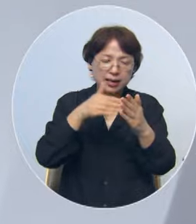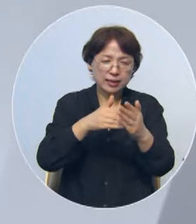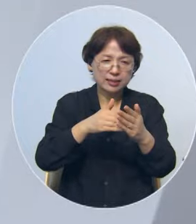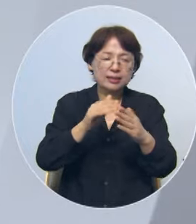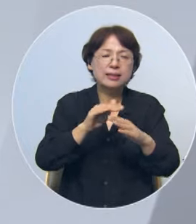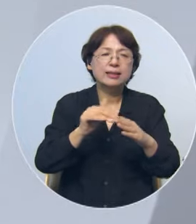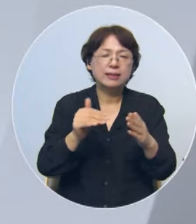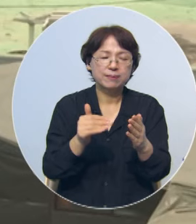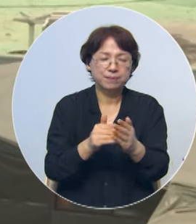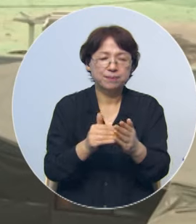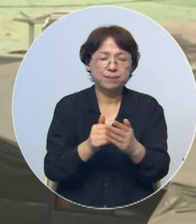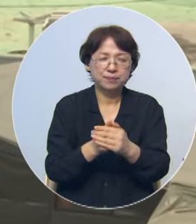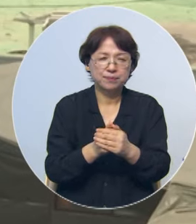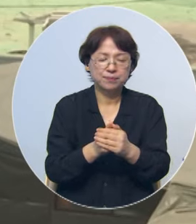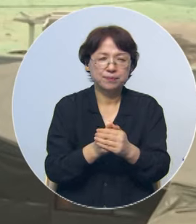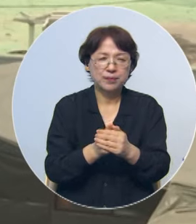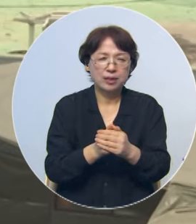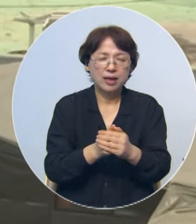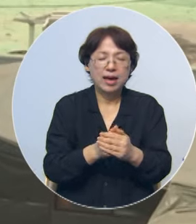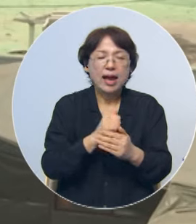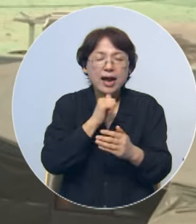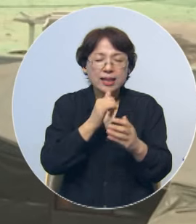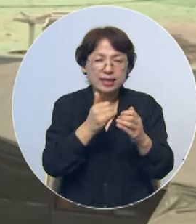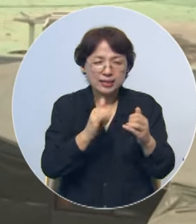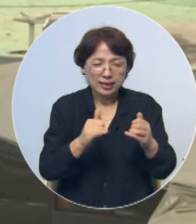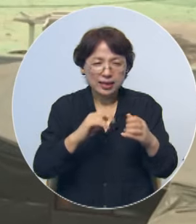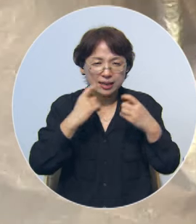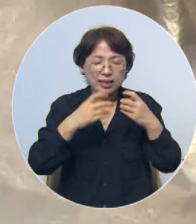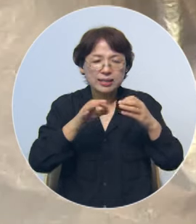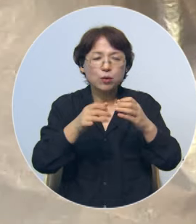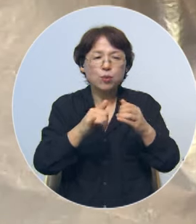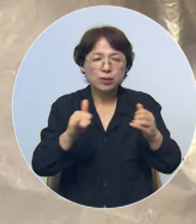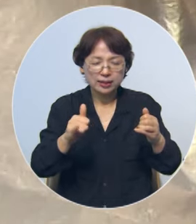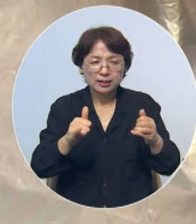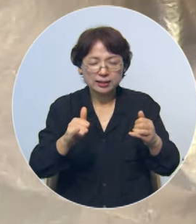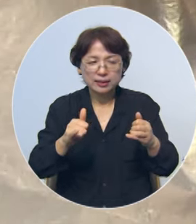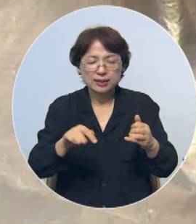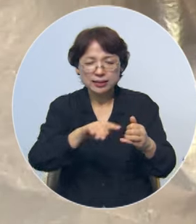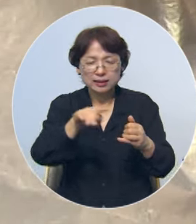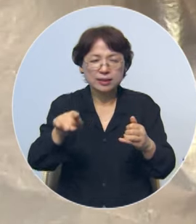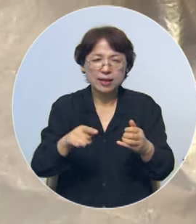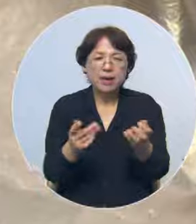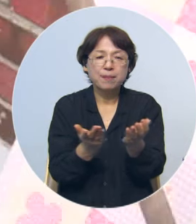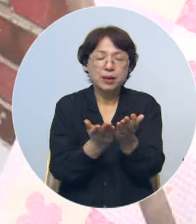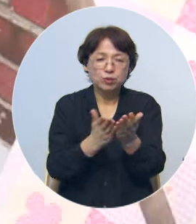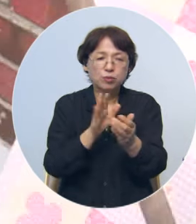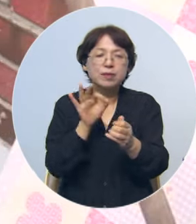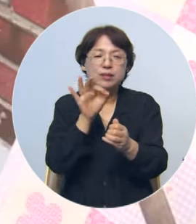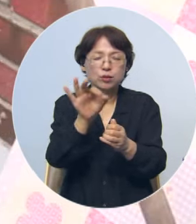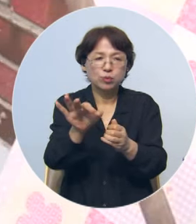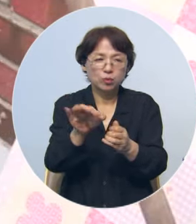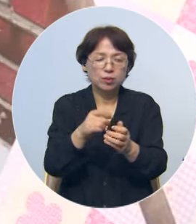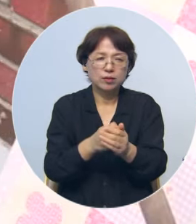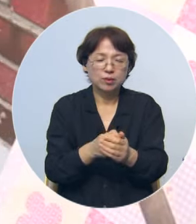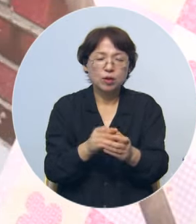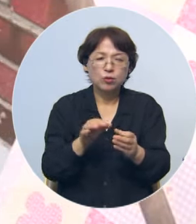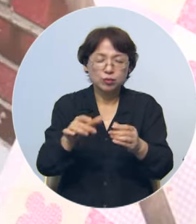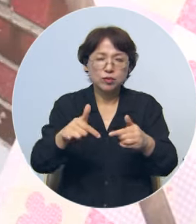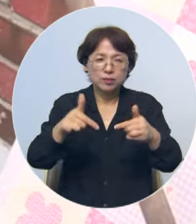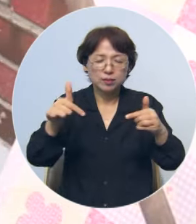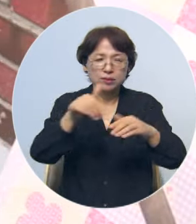예정입니다. 정부는 또 저소득층과 소상공인 등 취약 부문에 대한 맞춤형 지원과 본부처 투자 활성화를